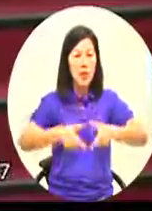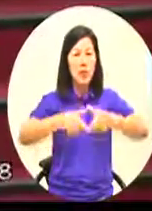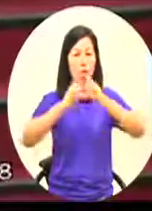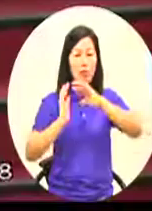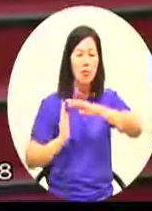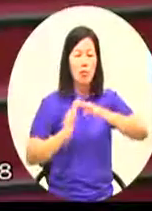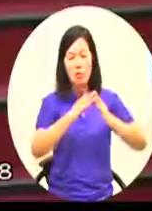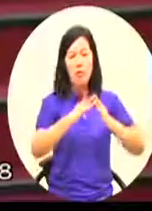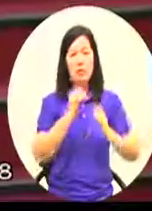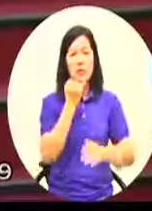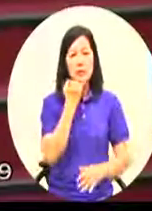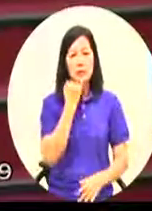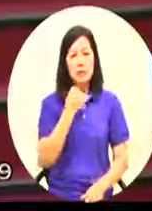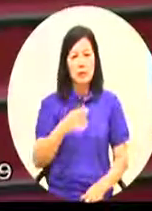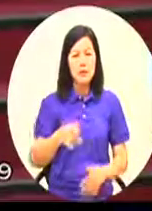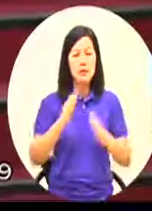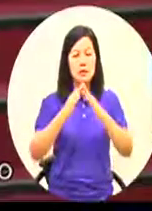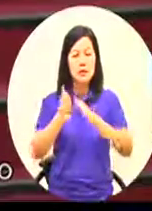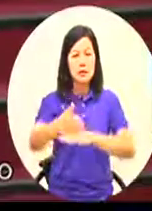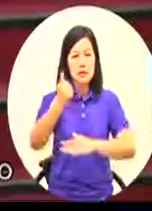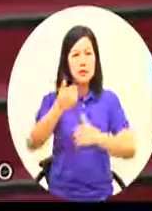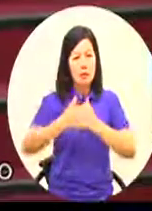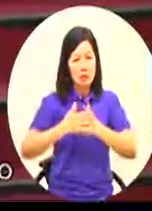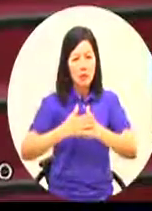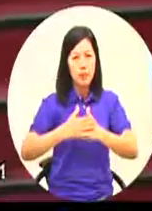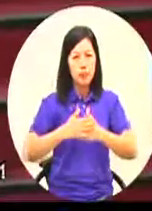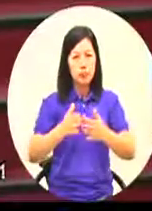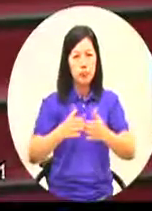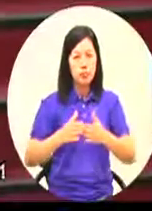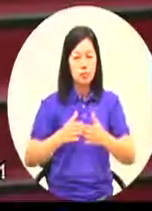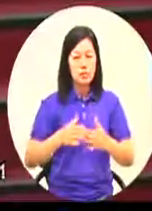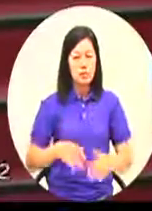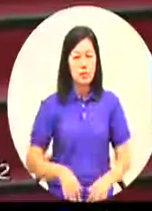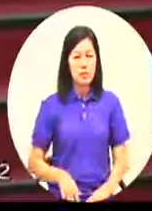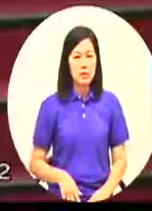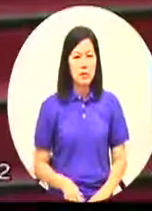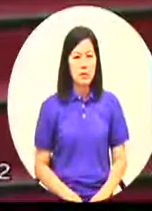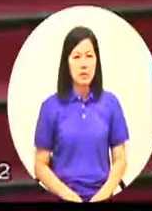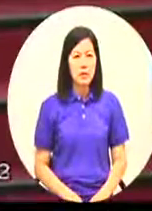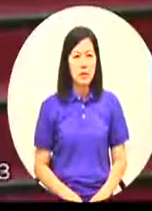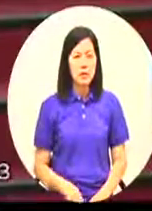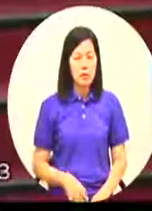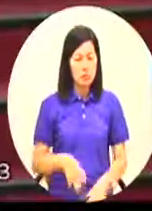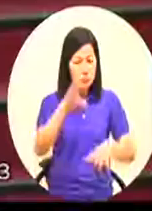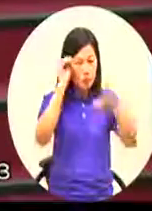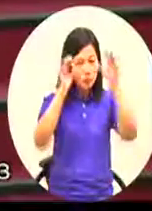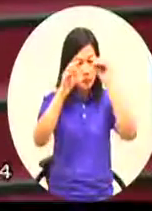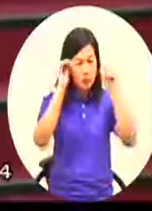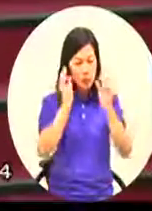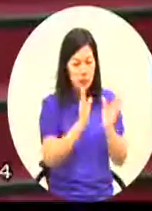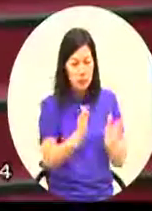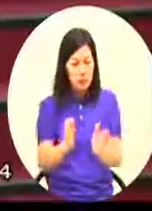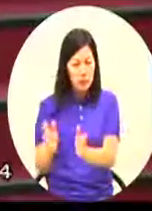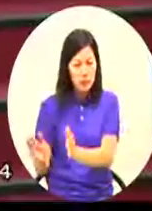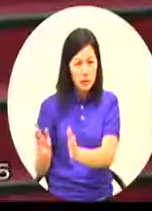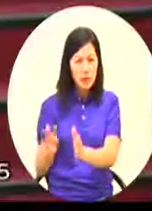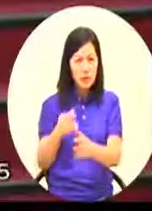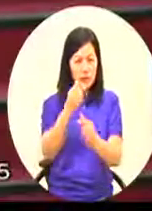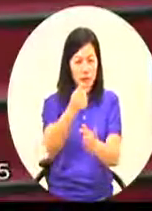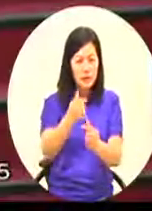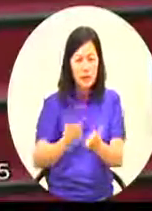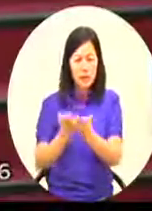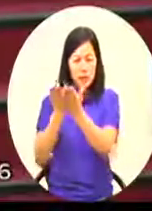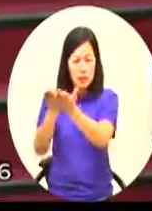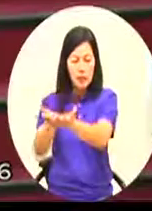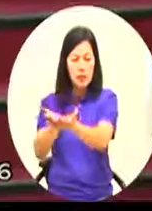我要请市长帮忙啊。到时候我会把相关的资料会请交给市